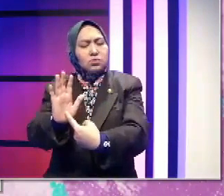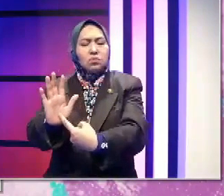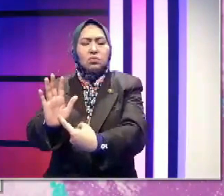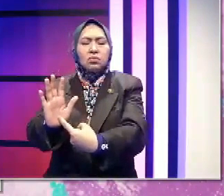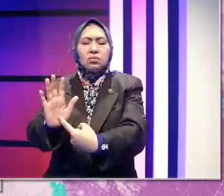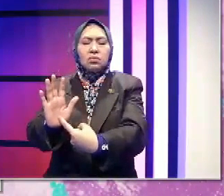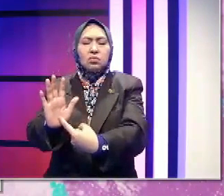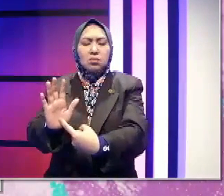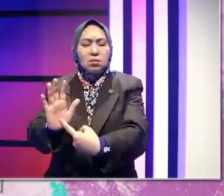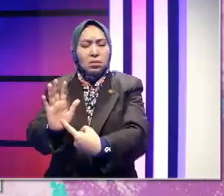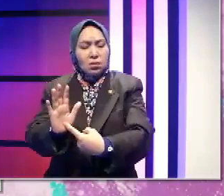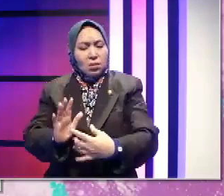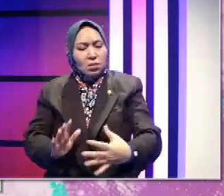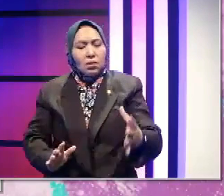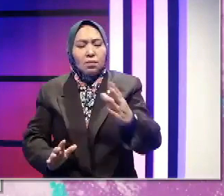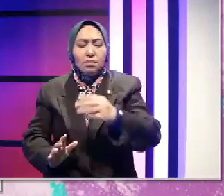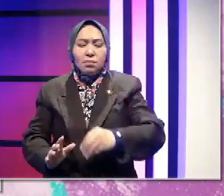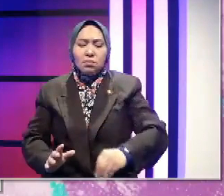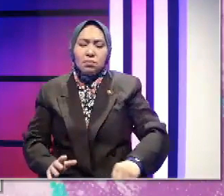وشاقوا